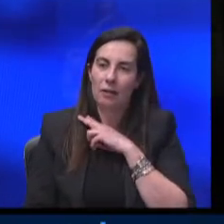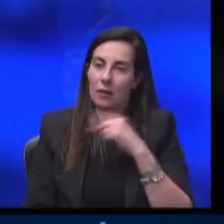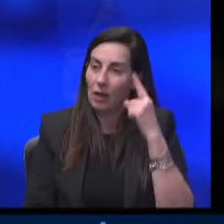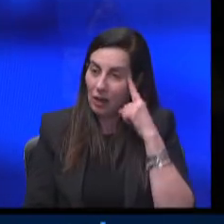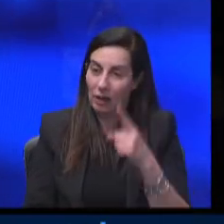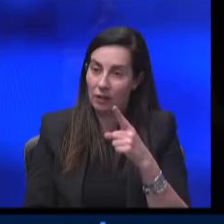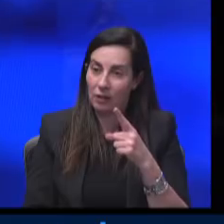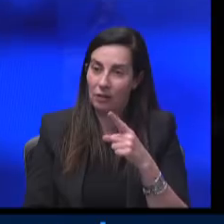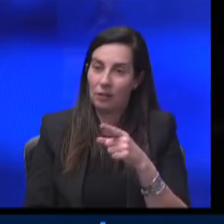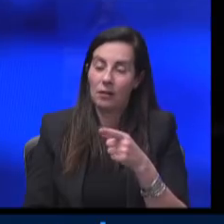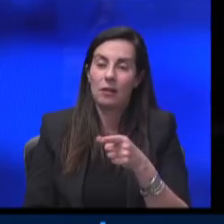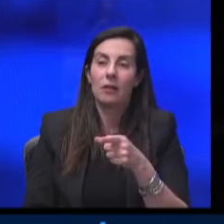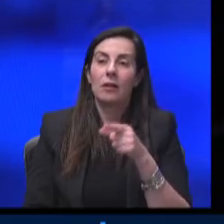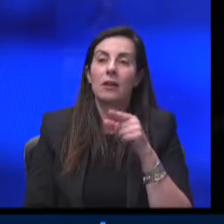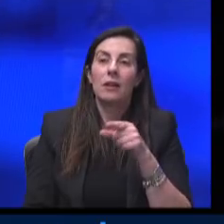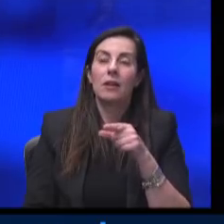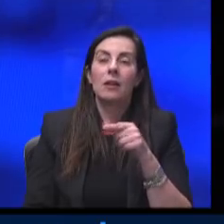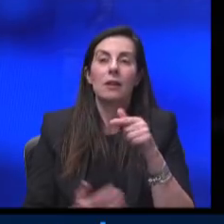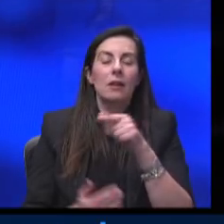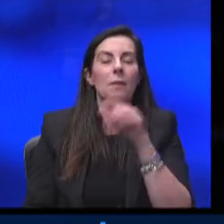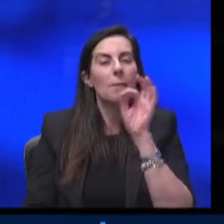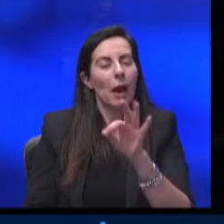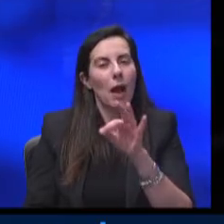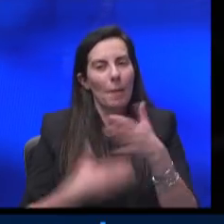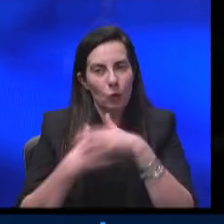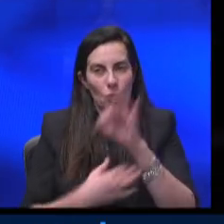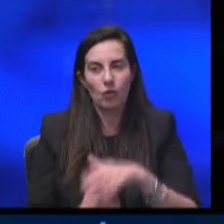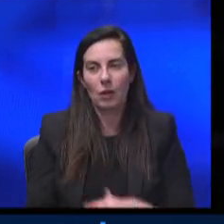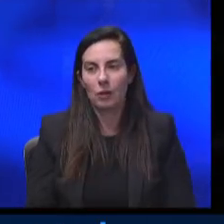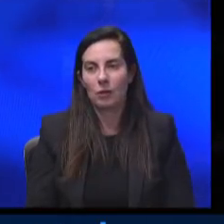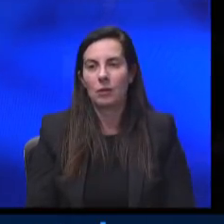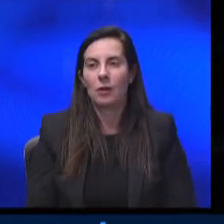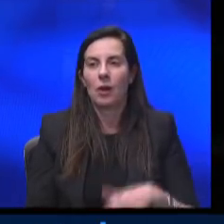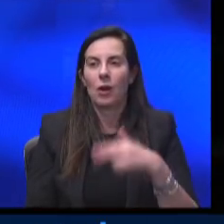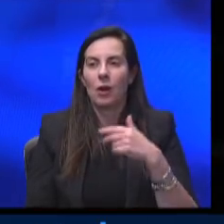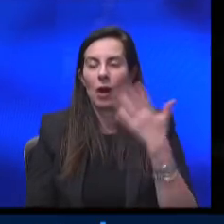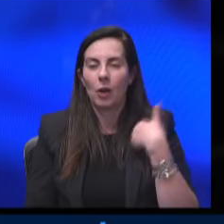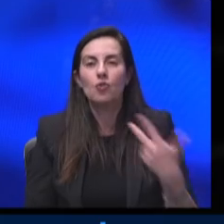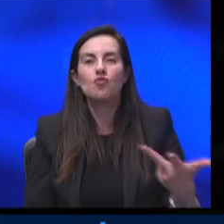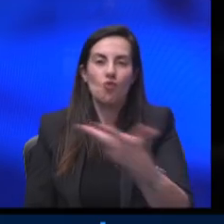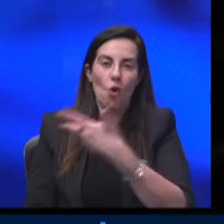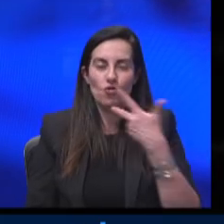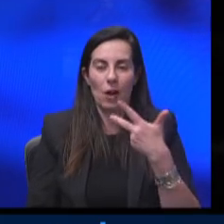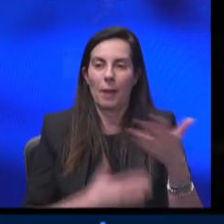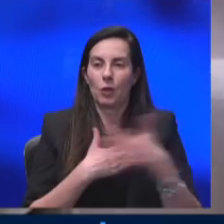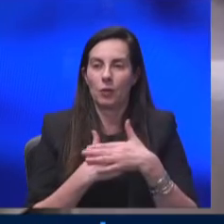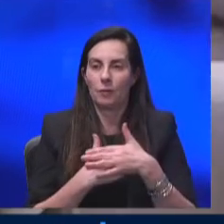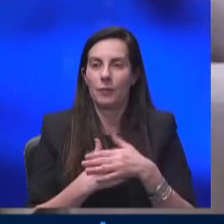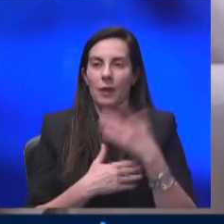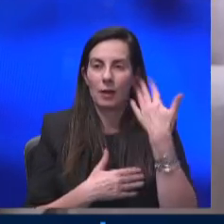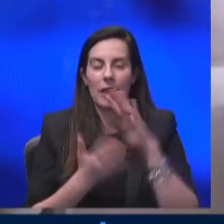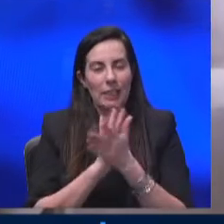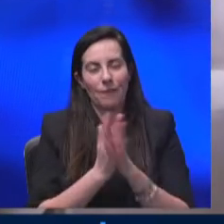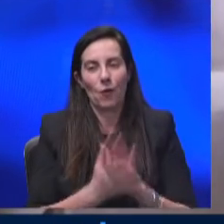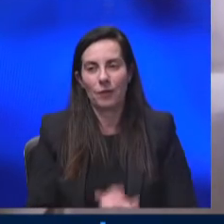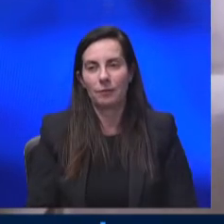factor in the breakdown of your marriage? Well, there were three of us in this marriage, so it was a bit crowded. הרעיון